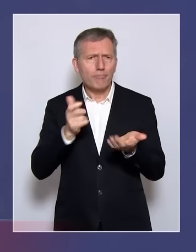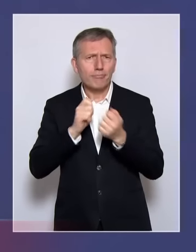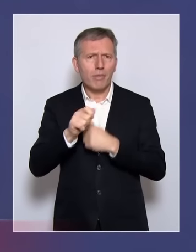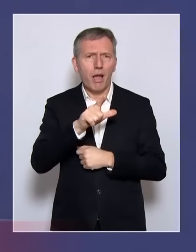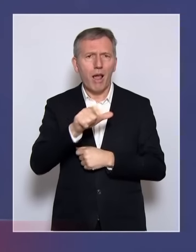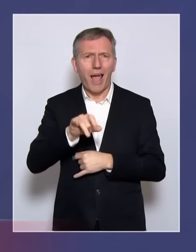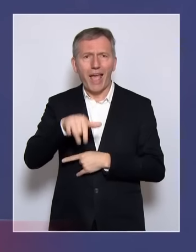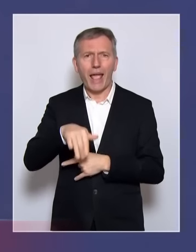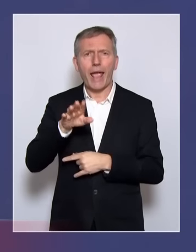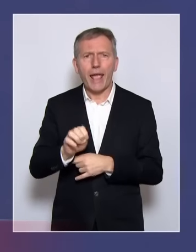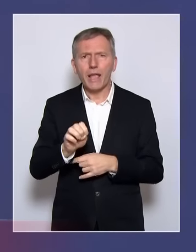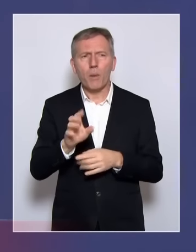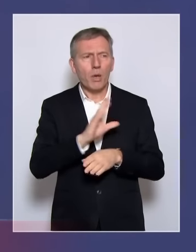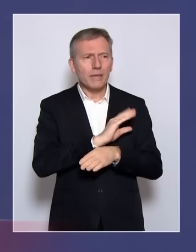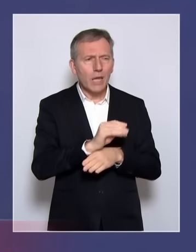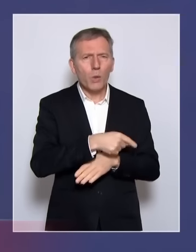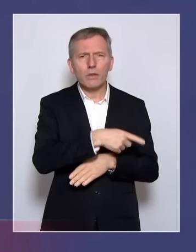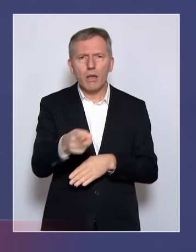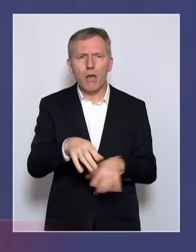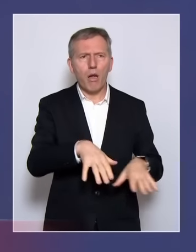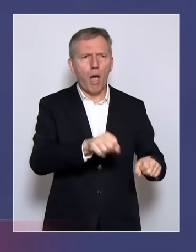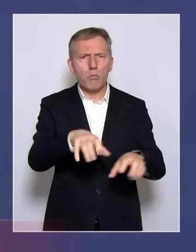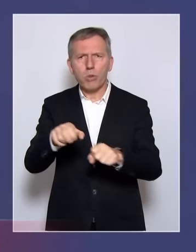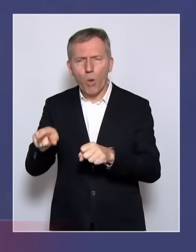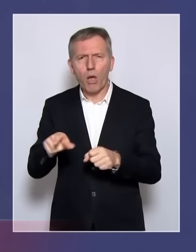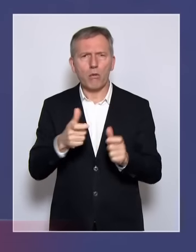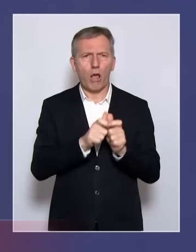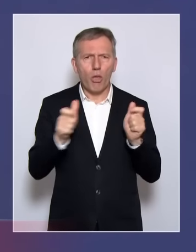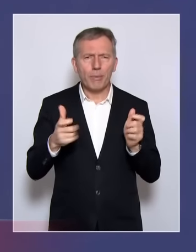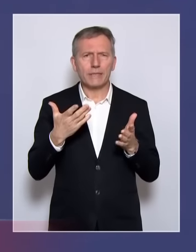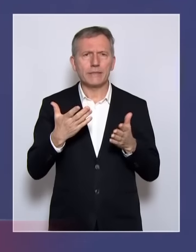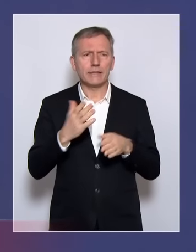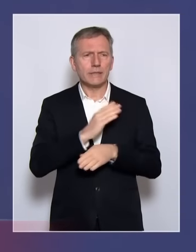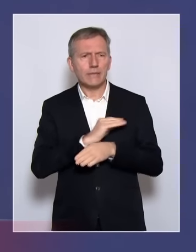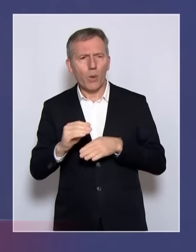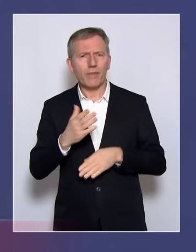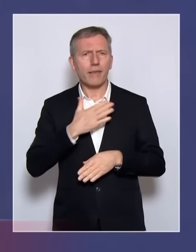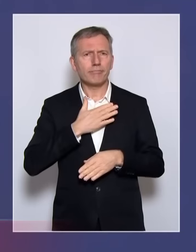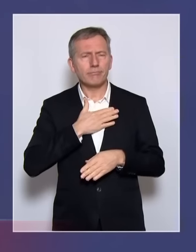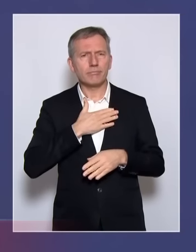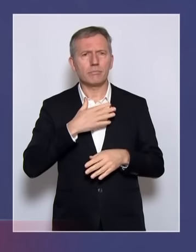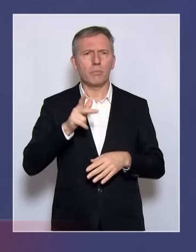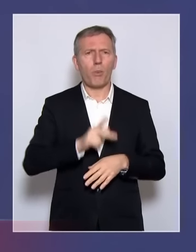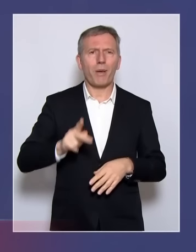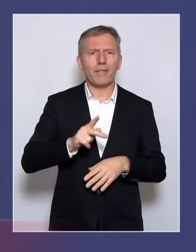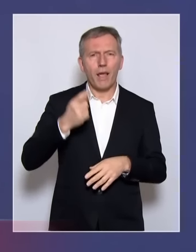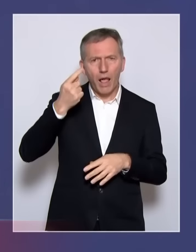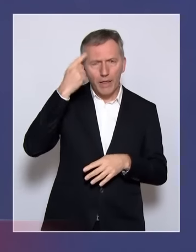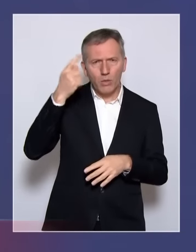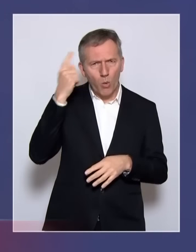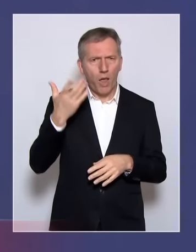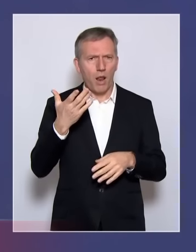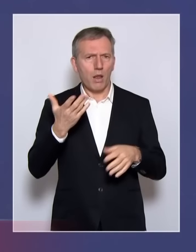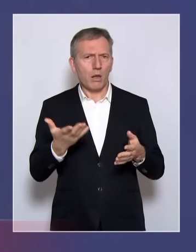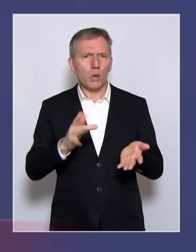sécurité de nos emplois, de nos entreprises, de notre création, mieux protéger notre propriété industrielle et intellectuelle, mieux filtrer les